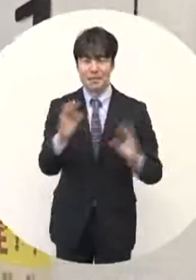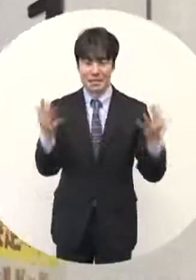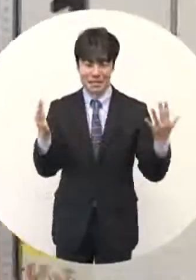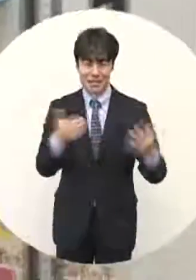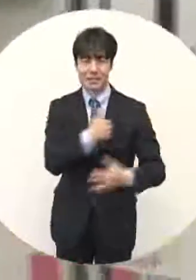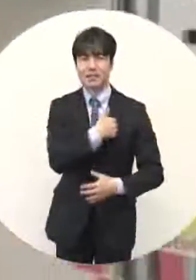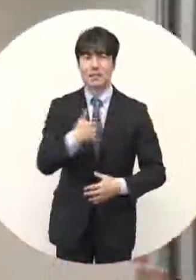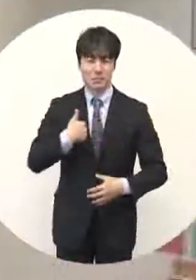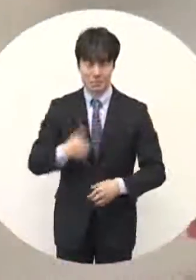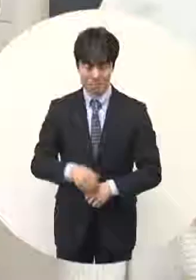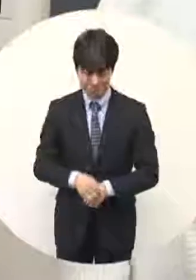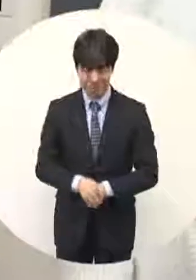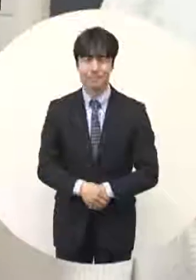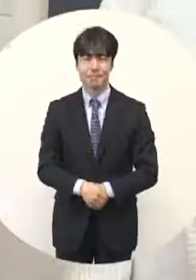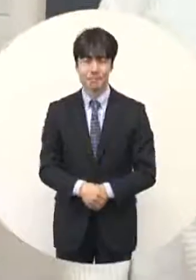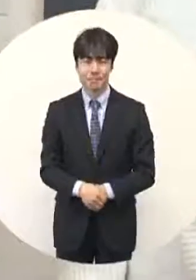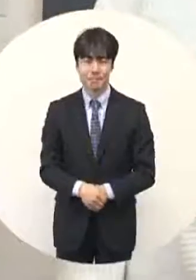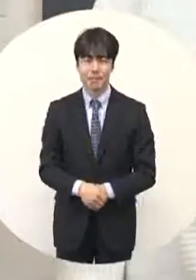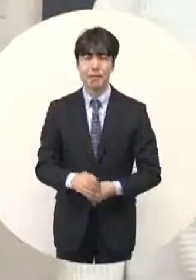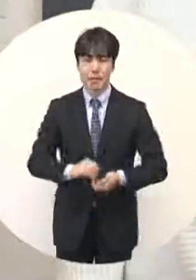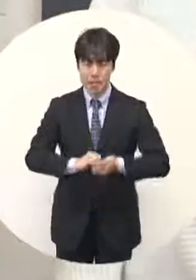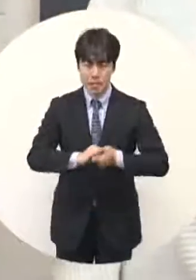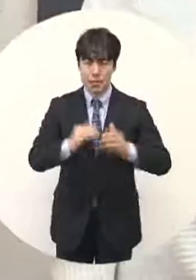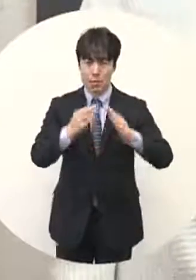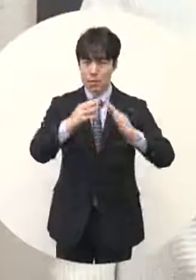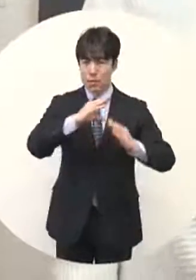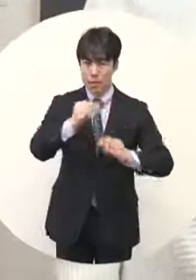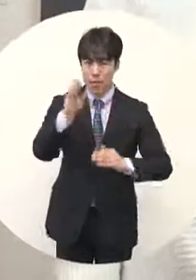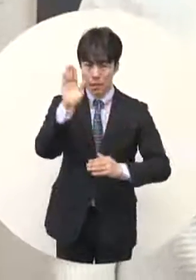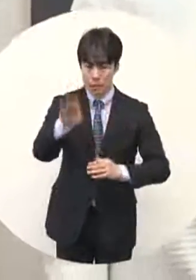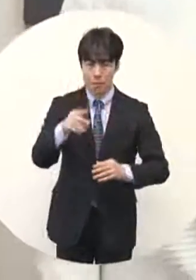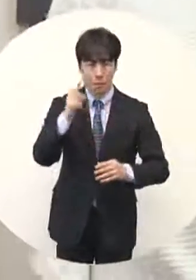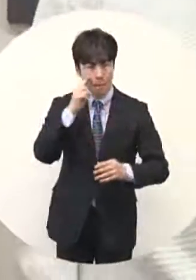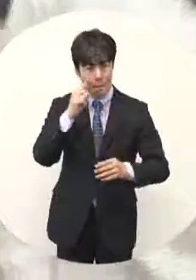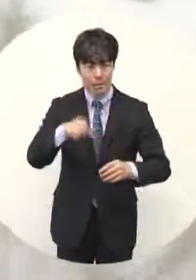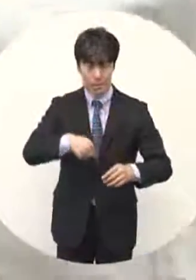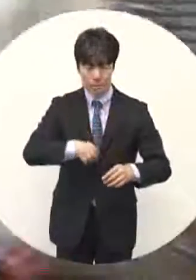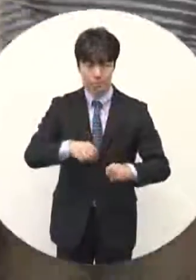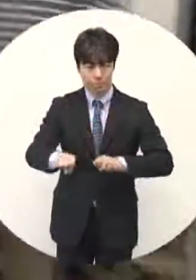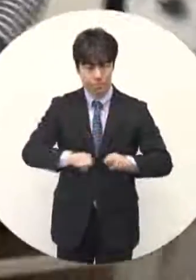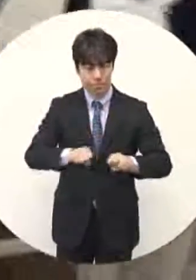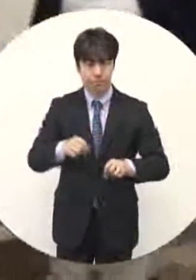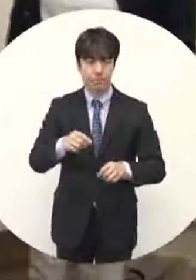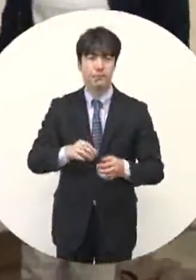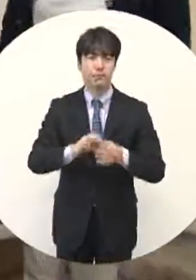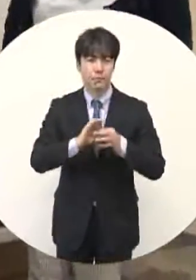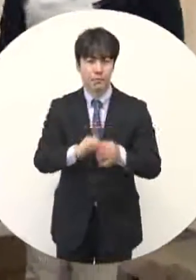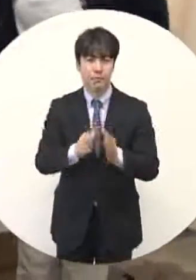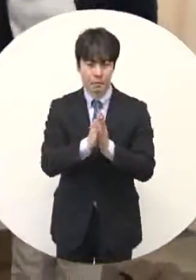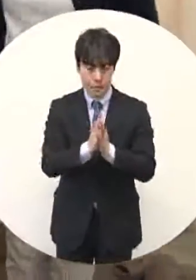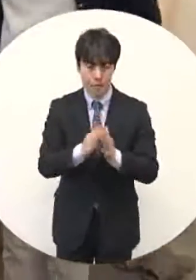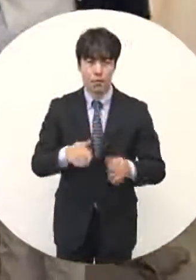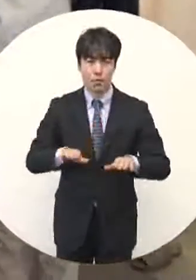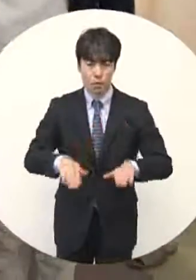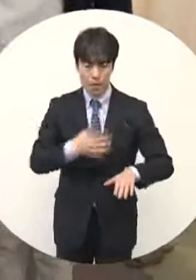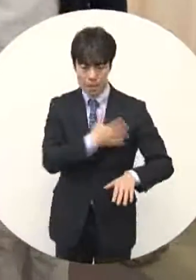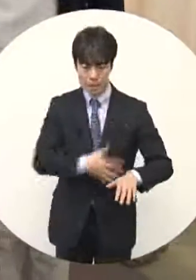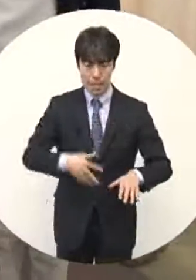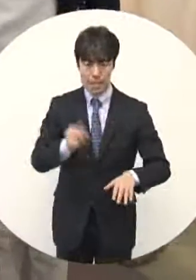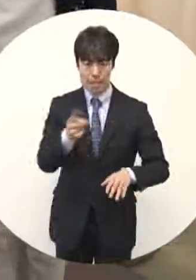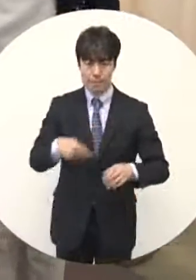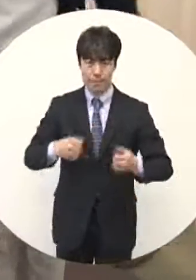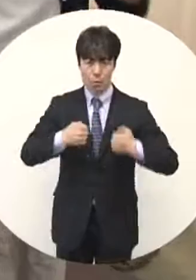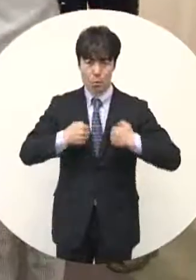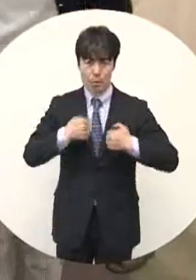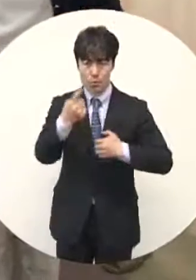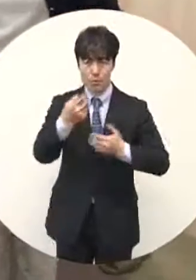がとうございました。 ぜひとも自宅に帰ってもやってみてください。 はい、体幹トレーニングを教えていただきましたけれども、